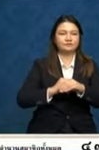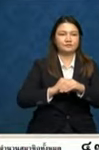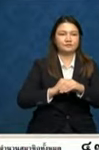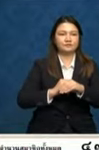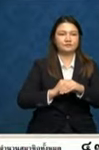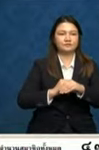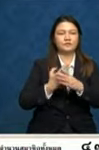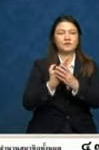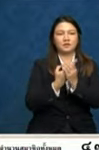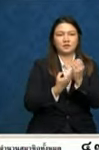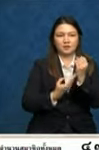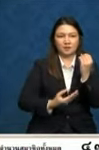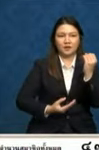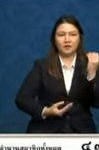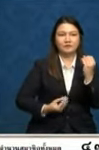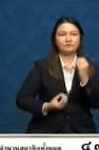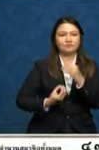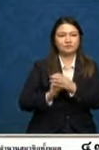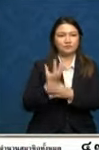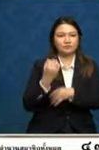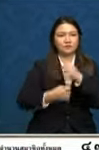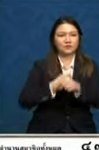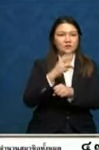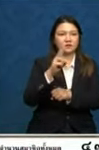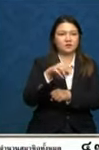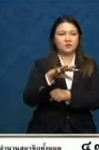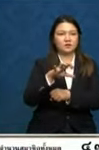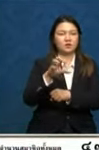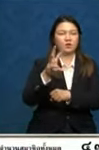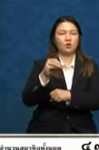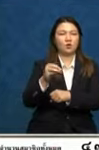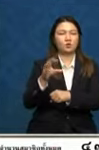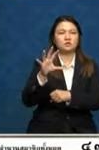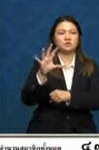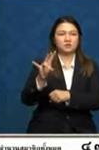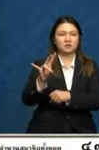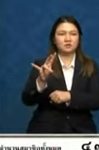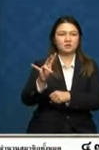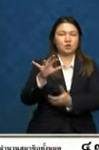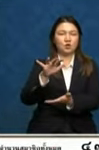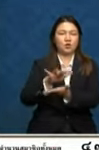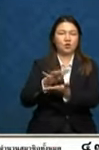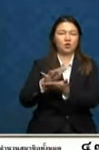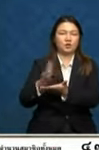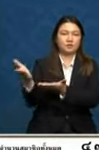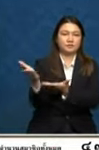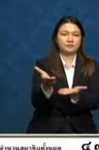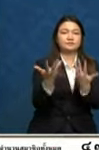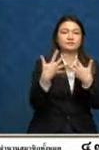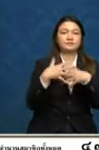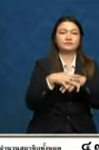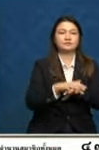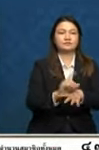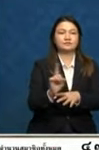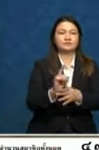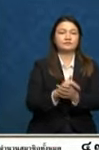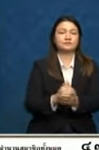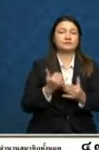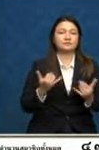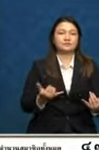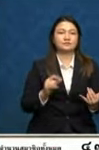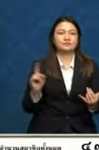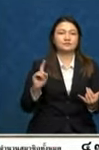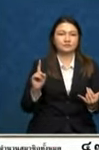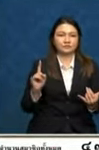ำปีพุทธศักราช2567ครับกิจกรรม School in Parliament ครับซึ่งกำลัง